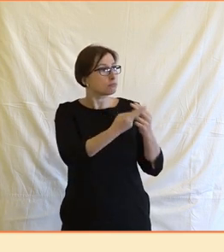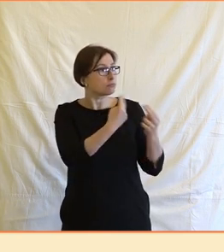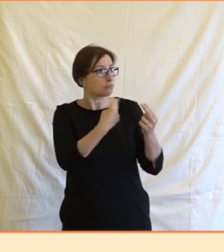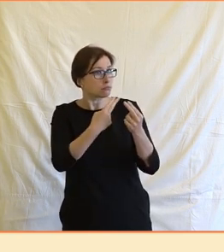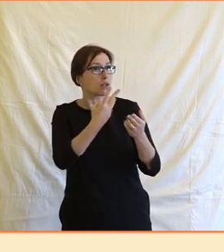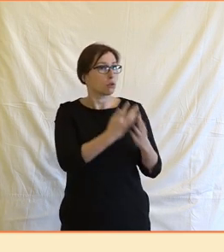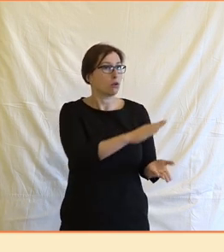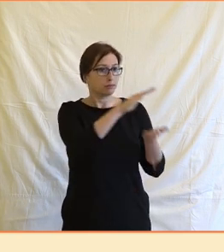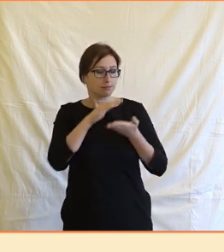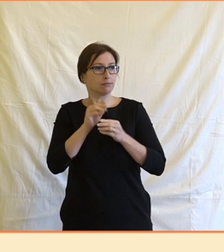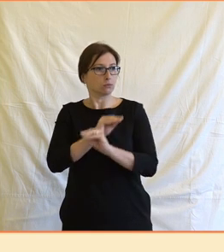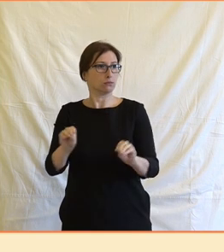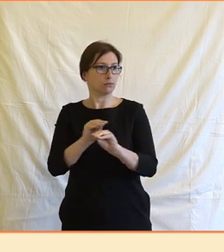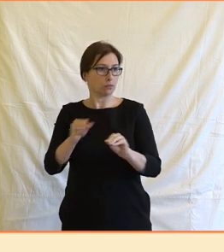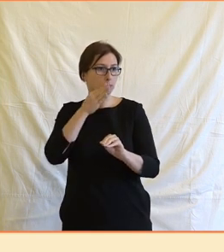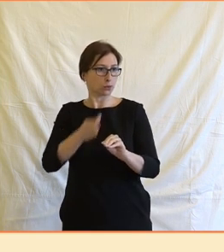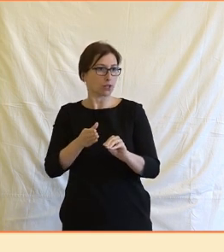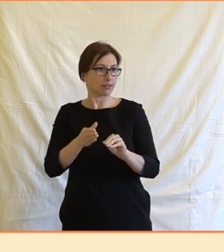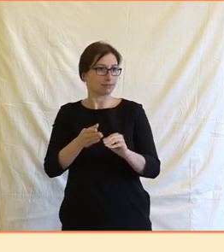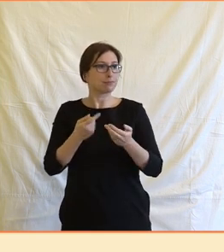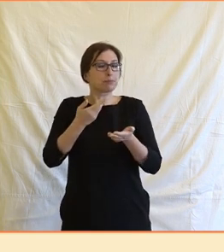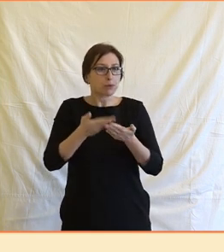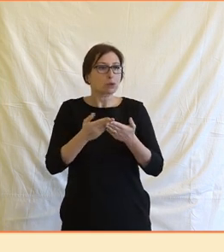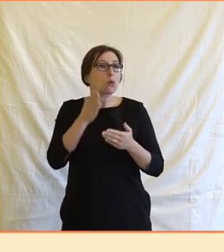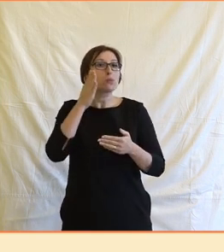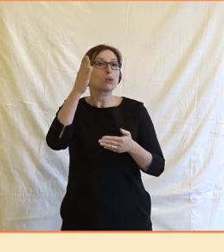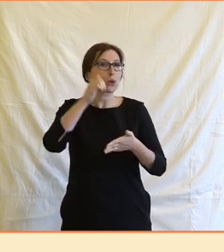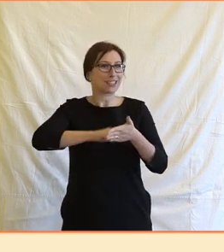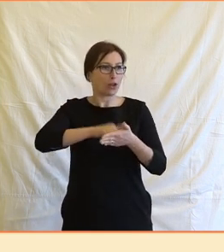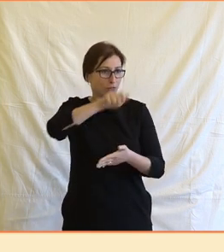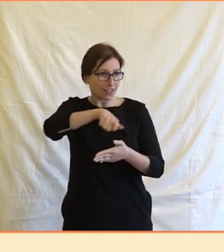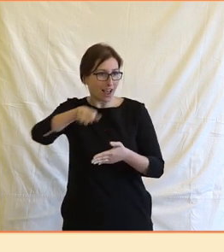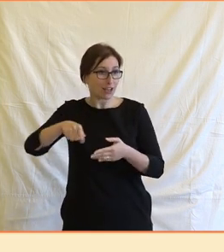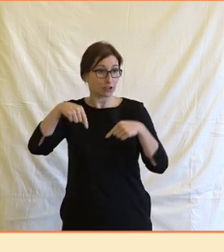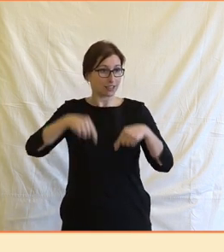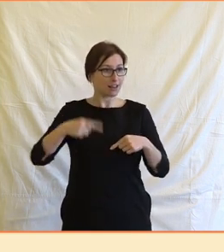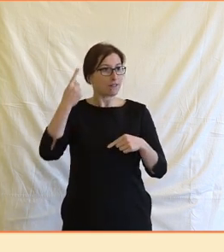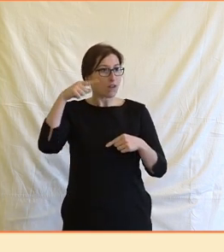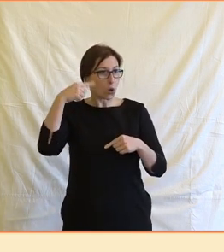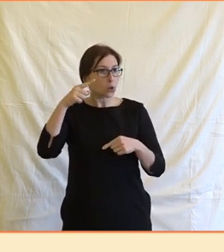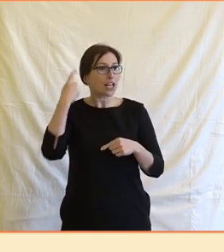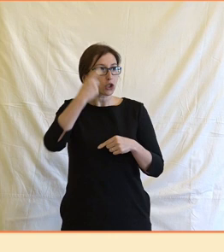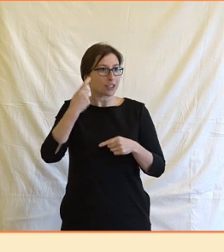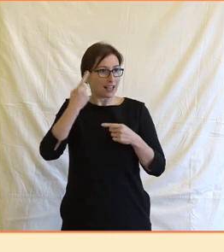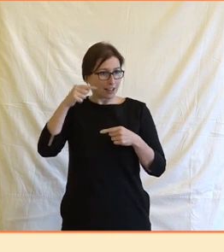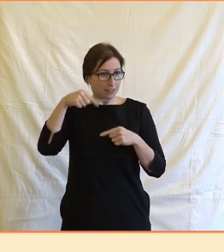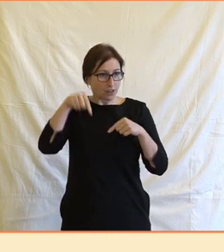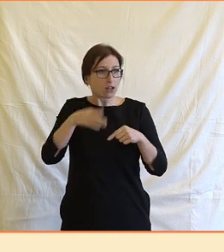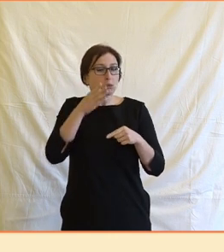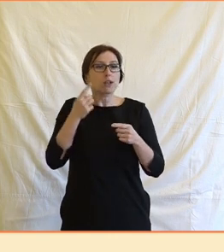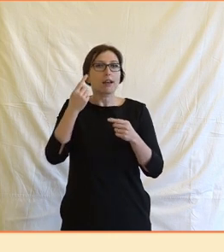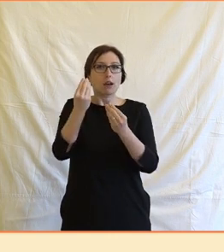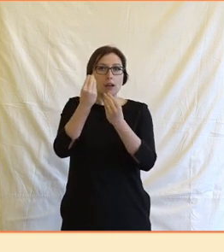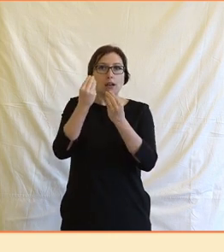sociologického šetření. Takže očekáváme, že budoucí novinářky a novináři na Fakultě sociálních věd by měli být